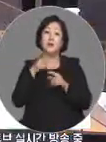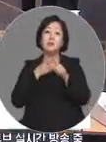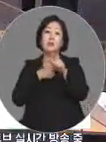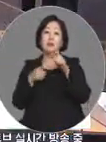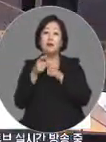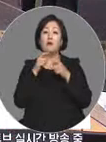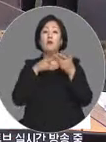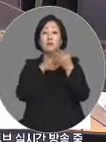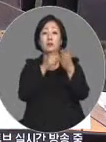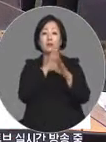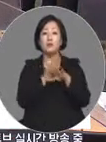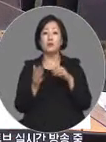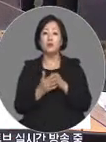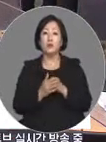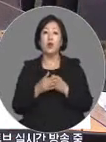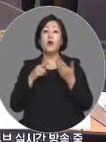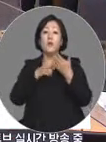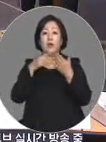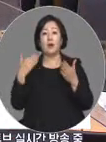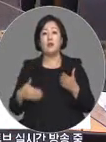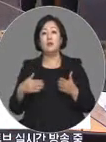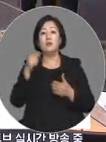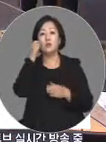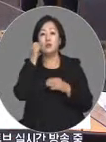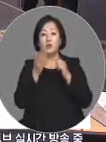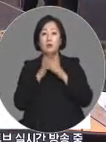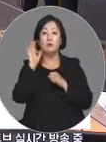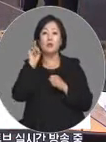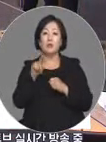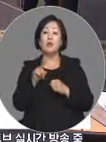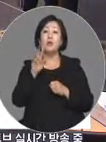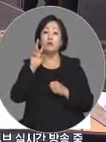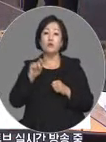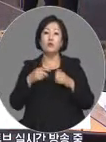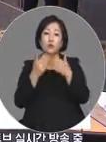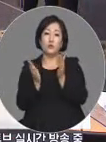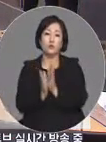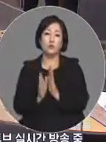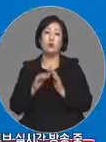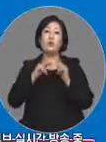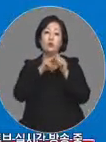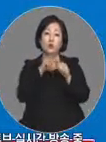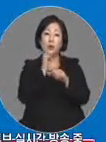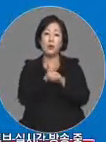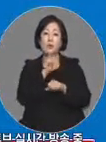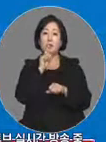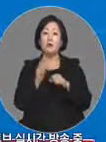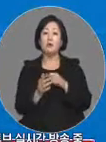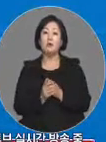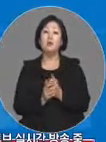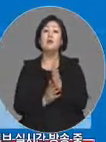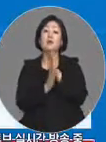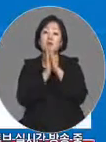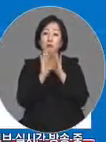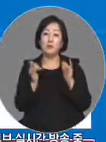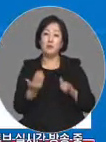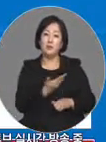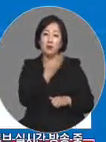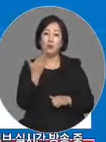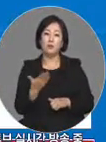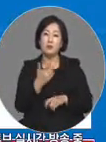가운데 재심이 받아들여지지 않으면 내일 무소속으로 출마하겠다고 밝혔습니다. 시민 여론도